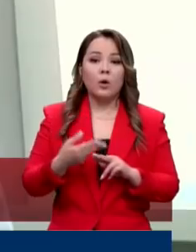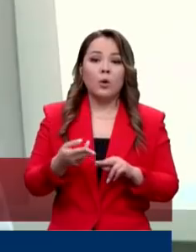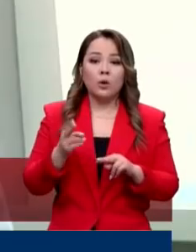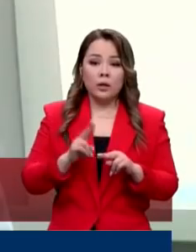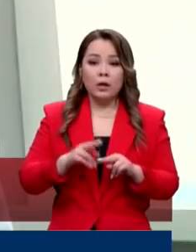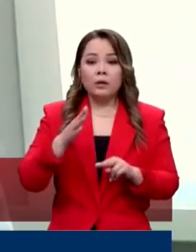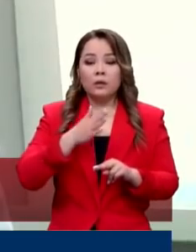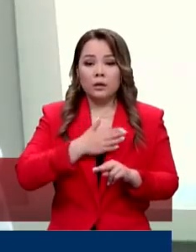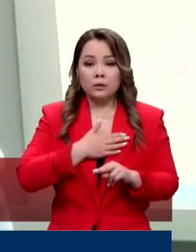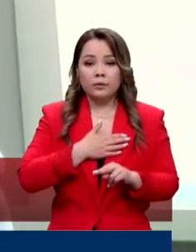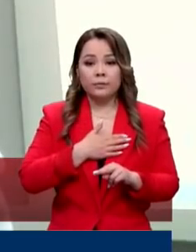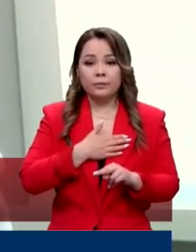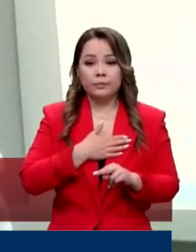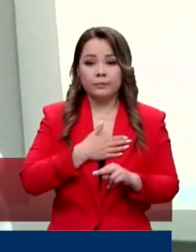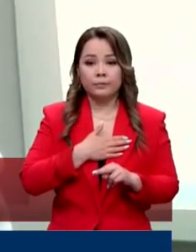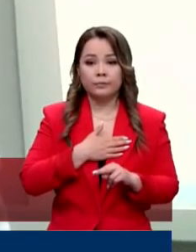сондықтан менің ойымша, ол